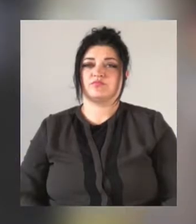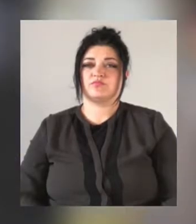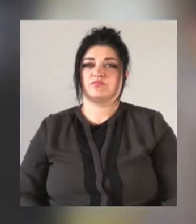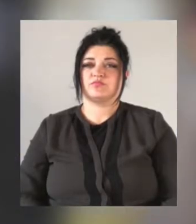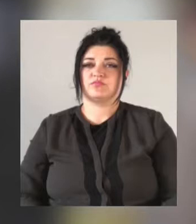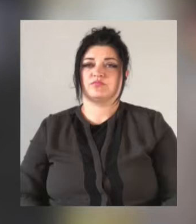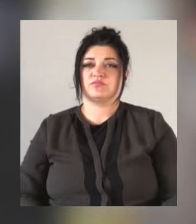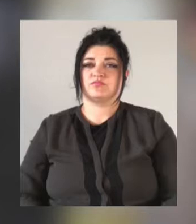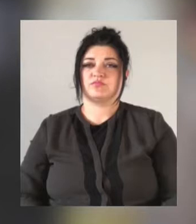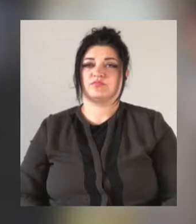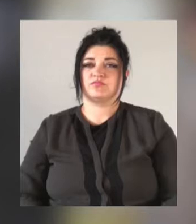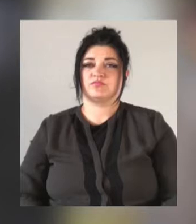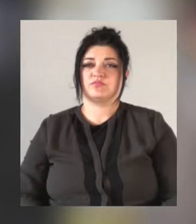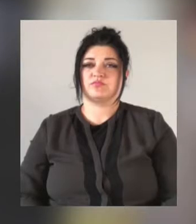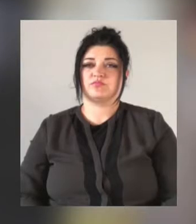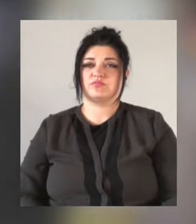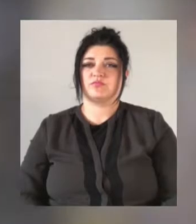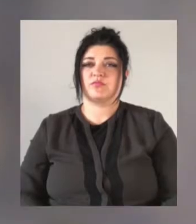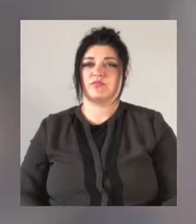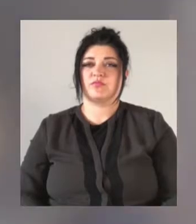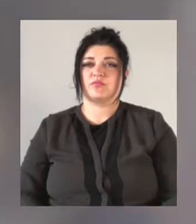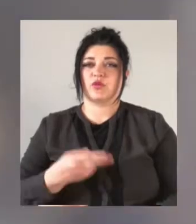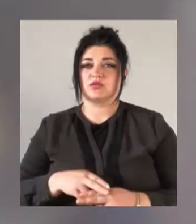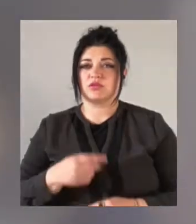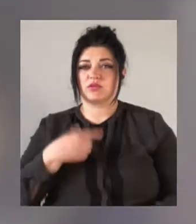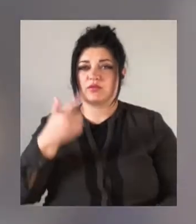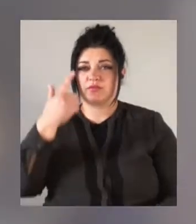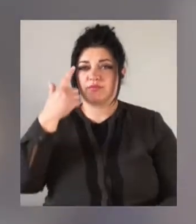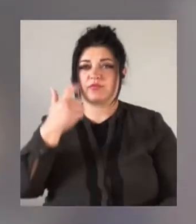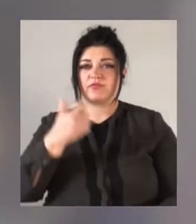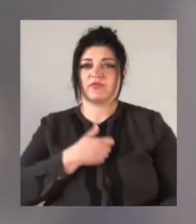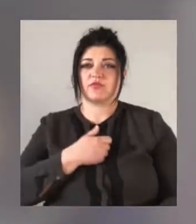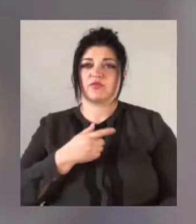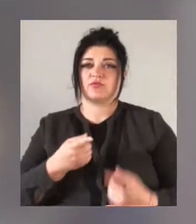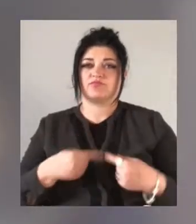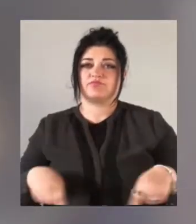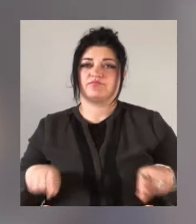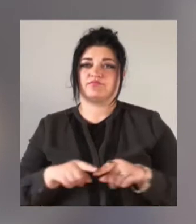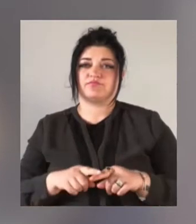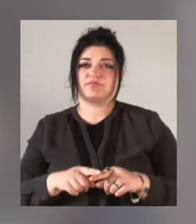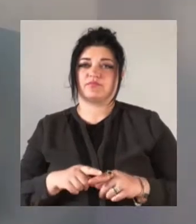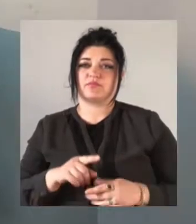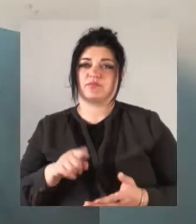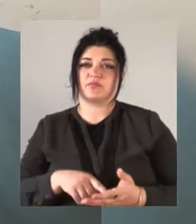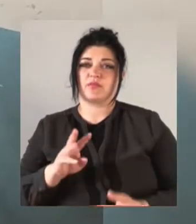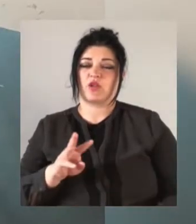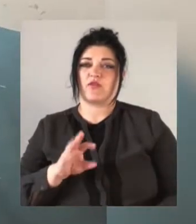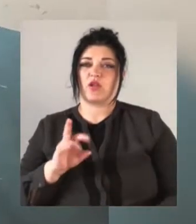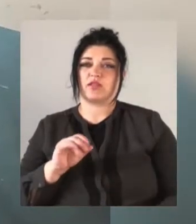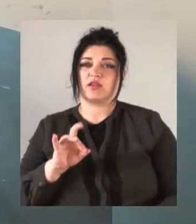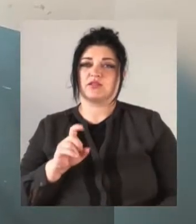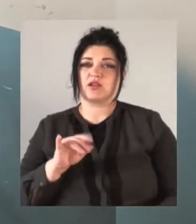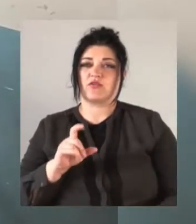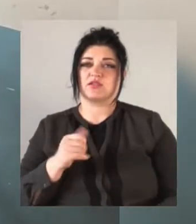Одеській області. Про це нам повідомила спеціалістка зі зв'язку з громадськістю ДБР у місті Миколаїв Олена Резнікова. За її